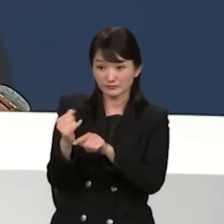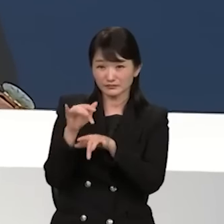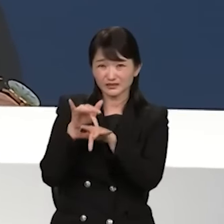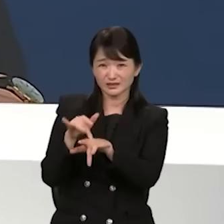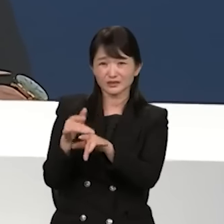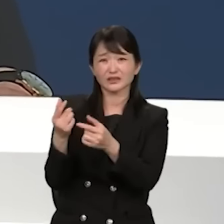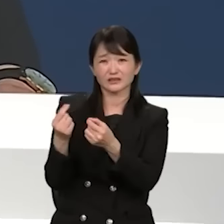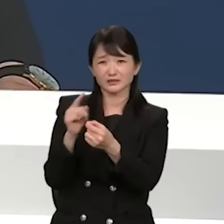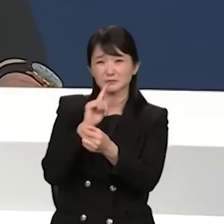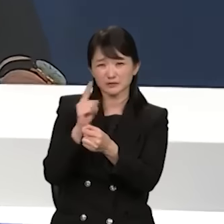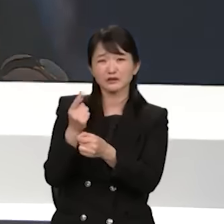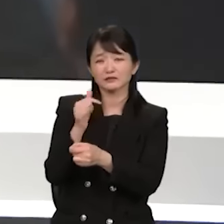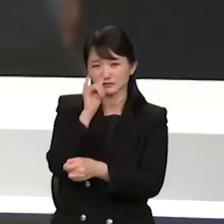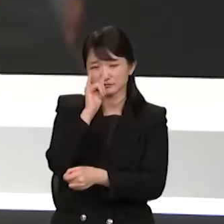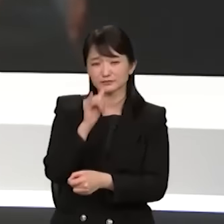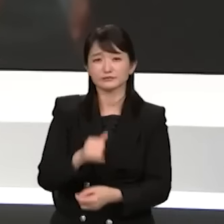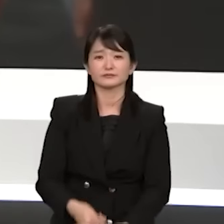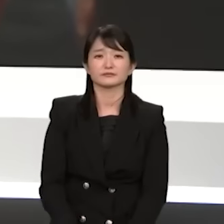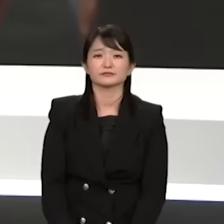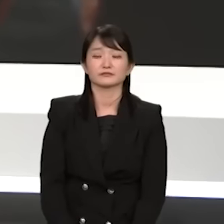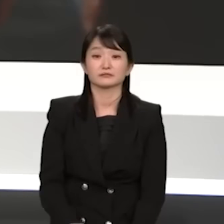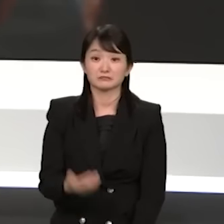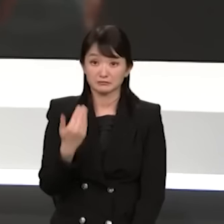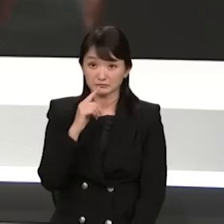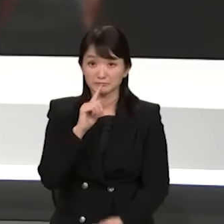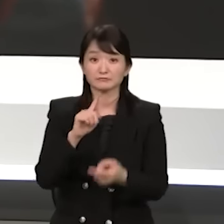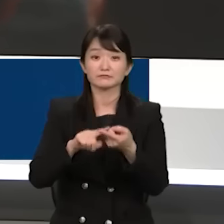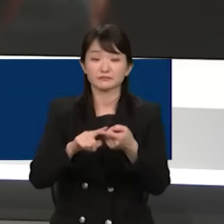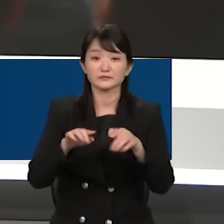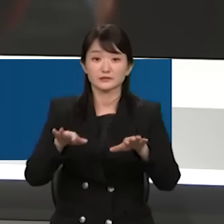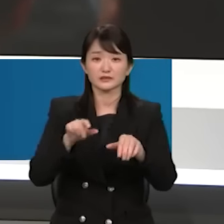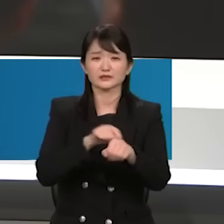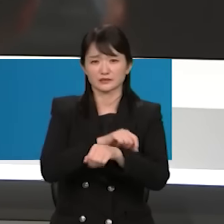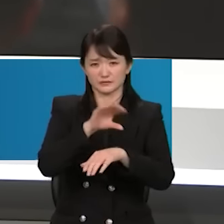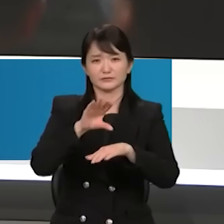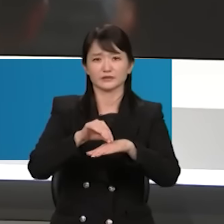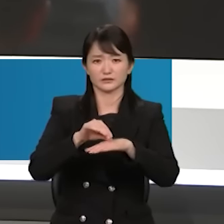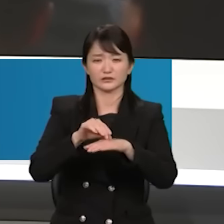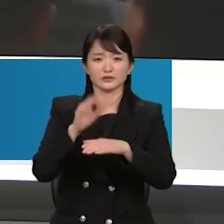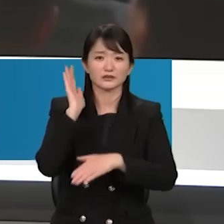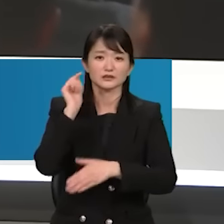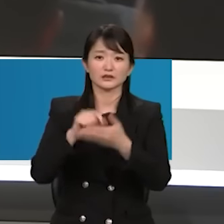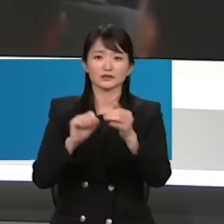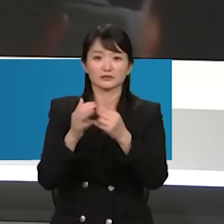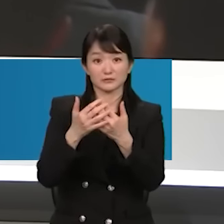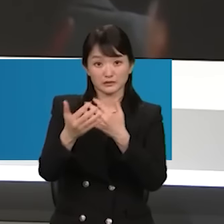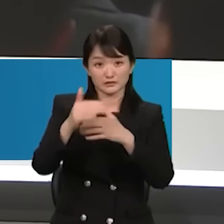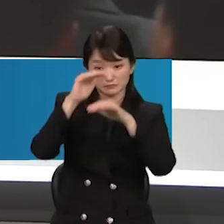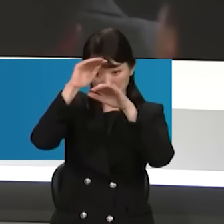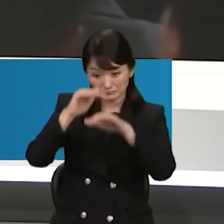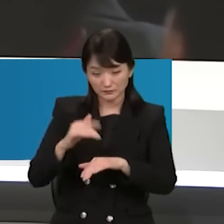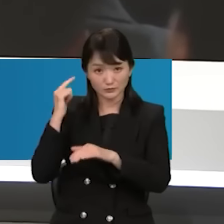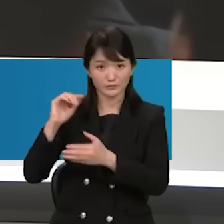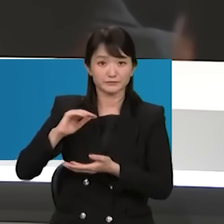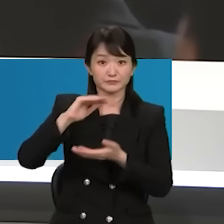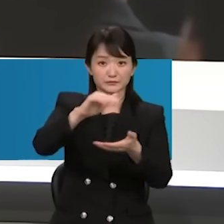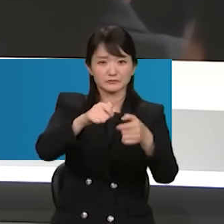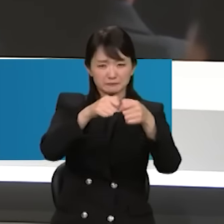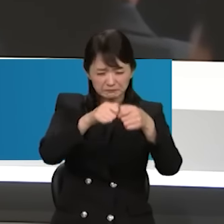거는 있습니다. 앞서 말씀드린 대로 오늘은 특집으로 대통령의 기자회견 내용을 전해드리고